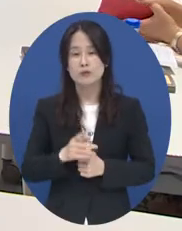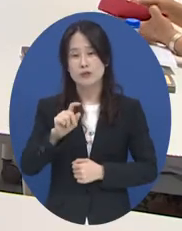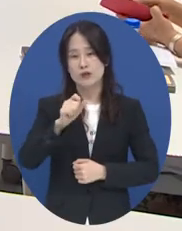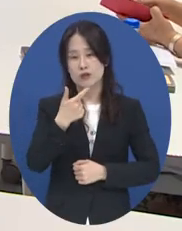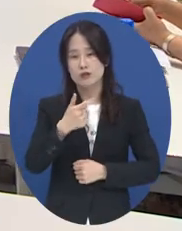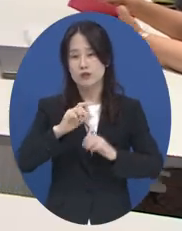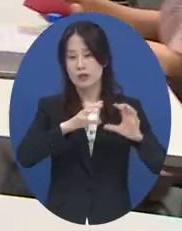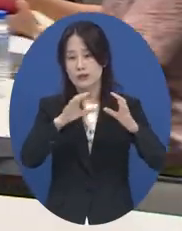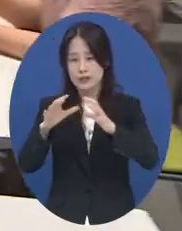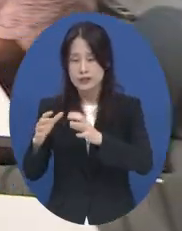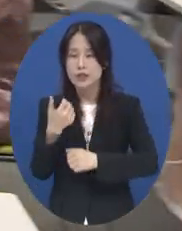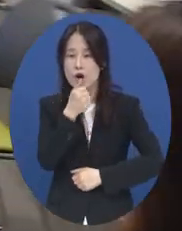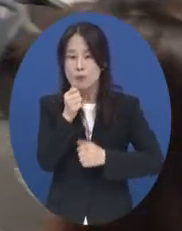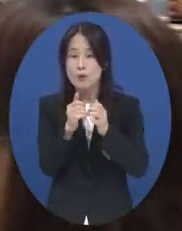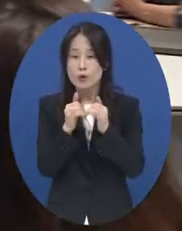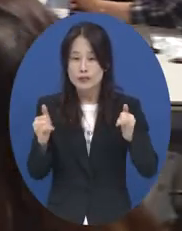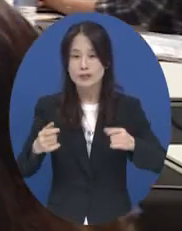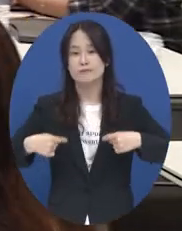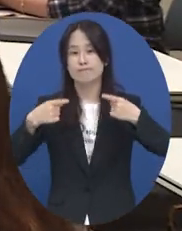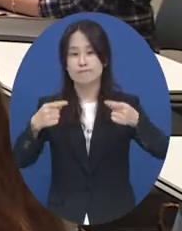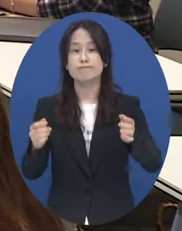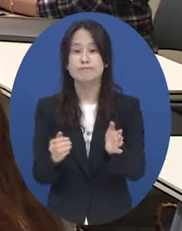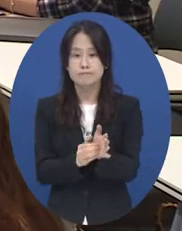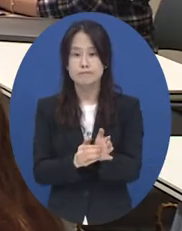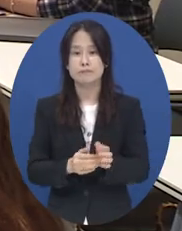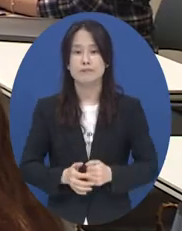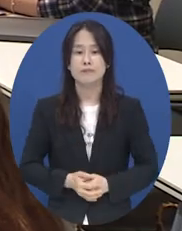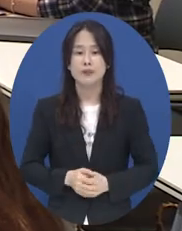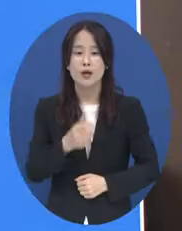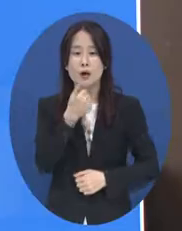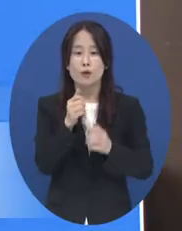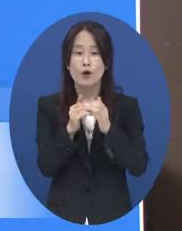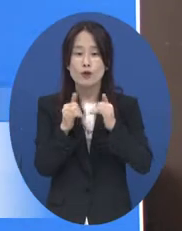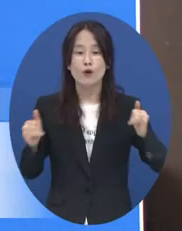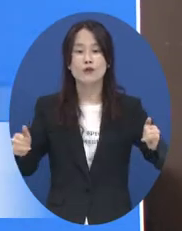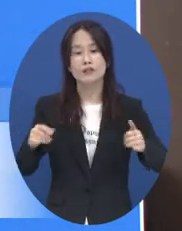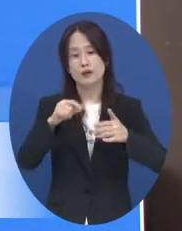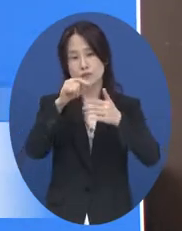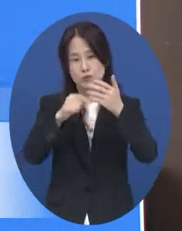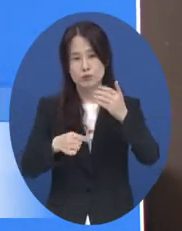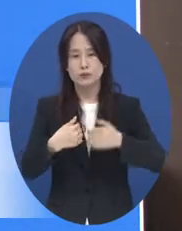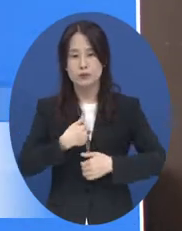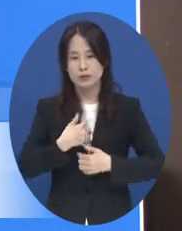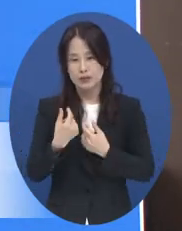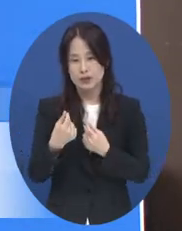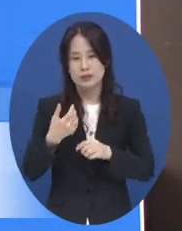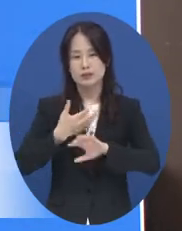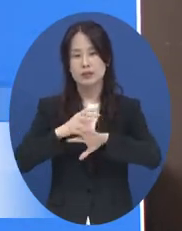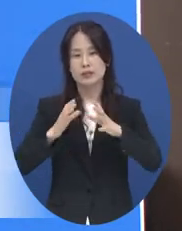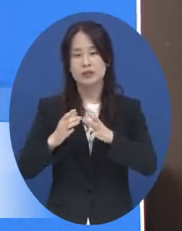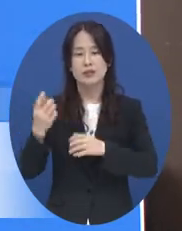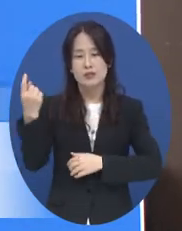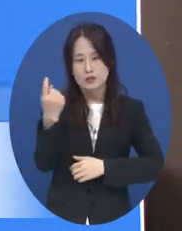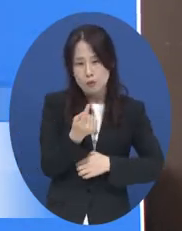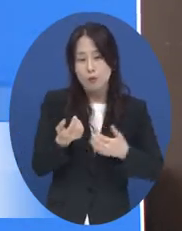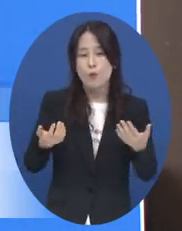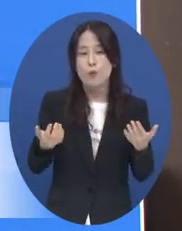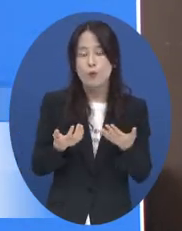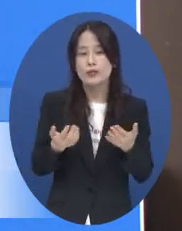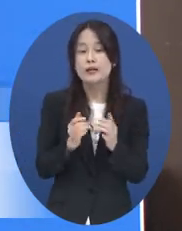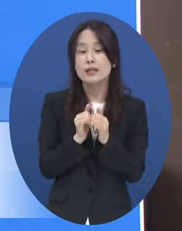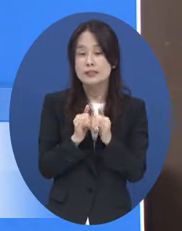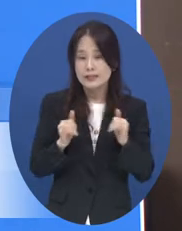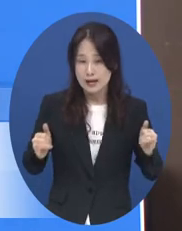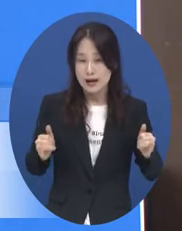16개 국가에 이주민 통 번역사 들이 참여했습니다 톰 뻔 역사 프로그램이 정말 적